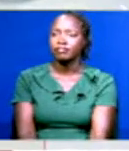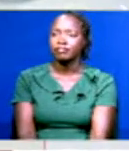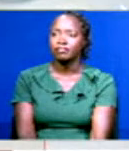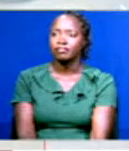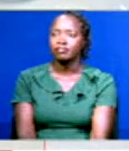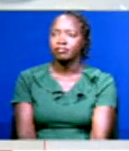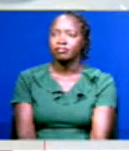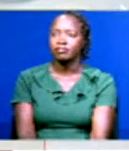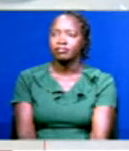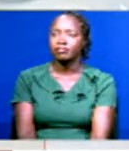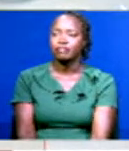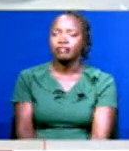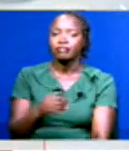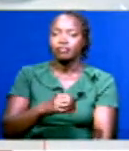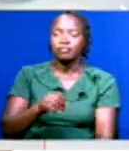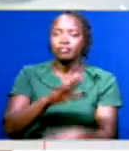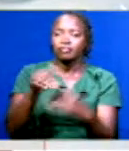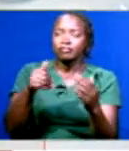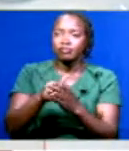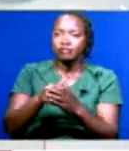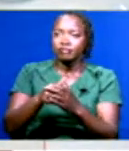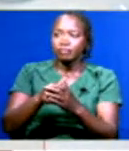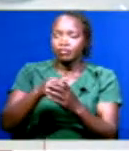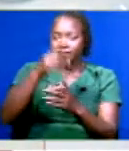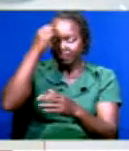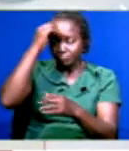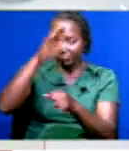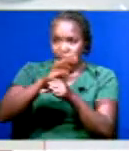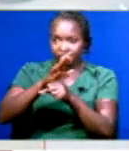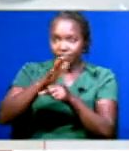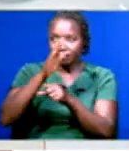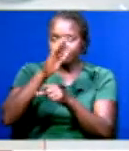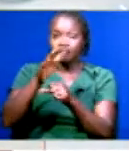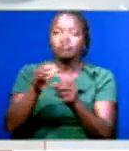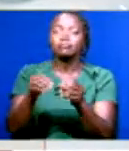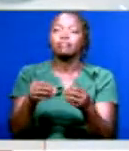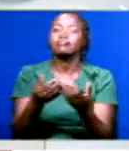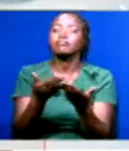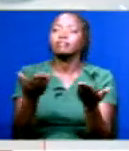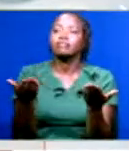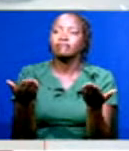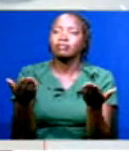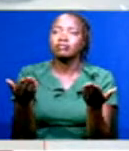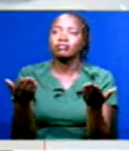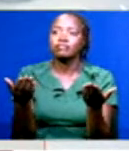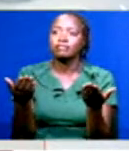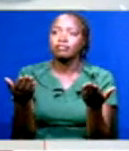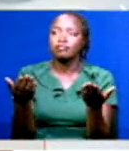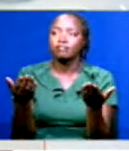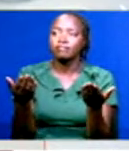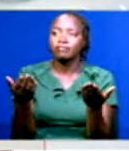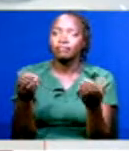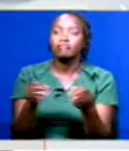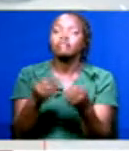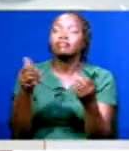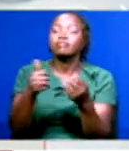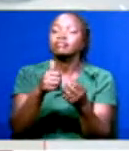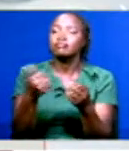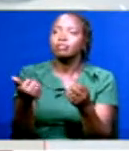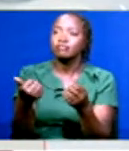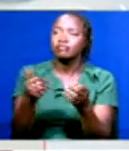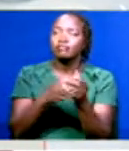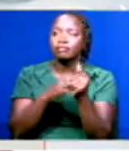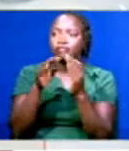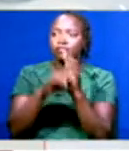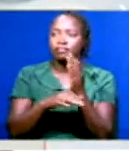Na ufalme wote Mungu ndio atafanya delegation. God will delegate other leadership, but he is